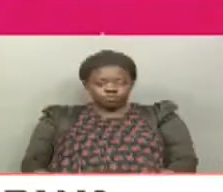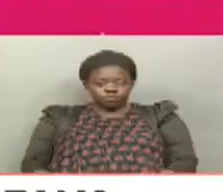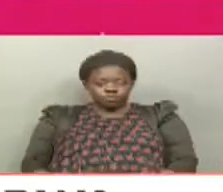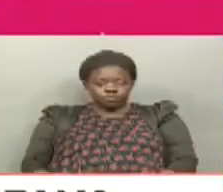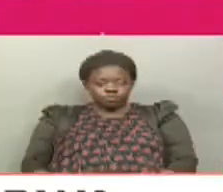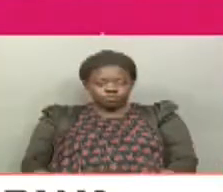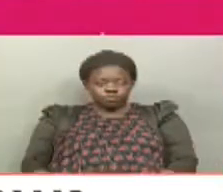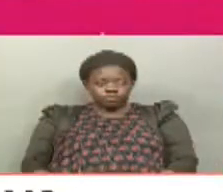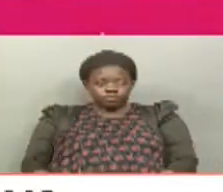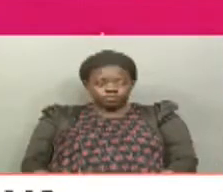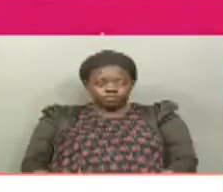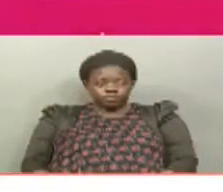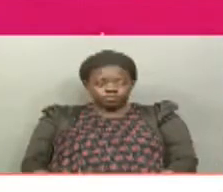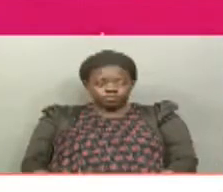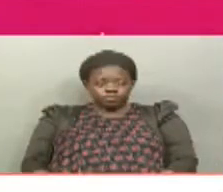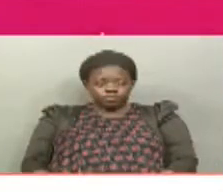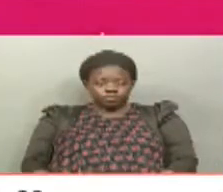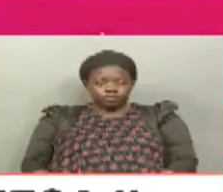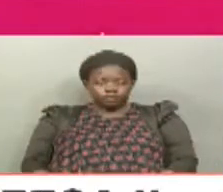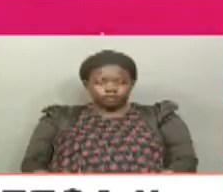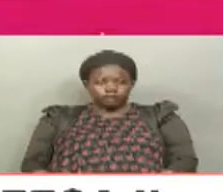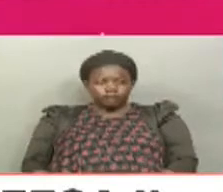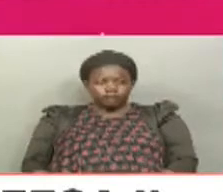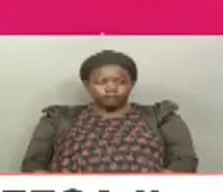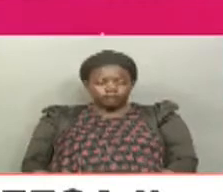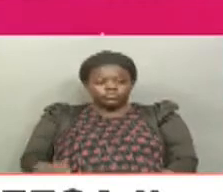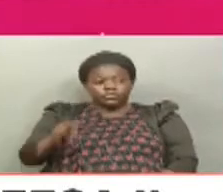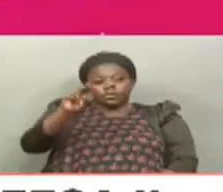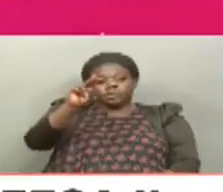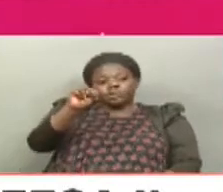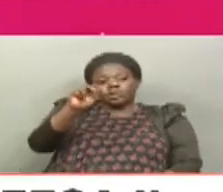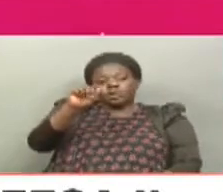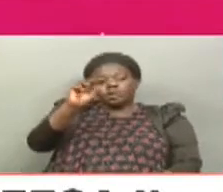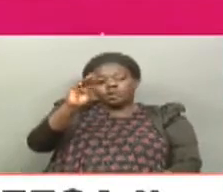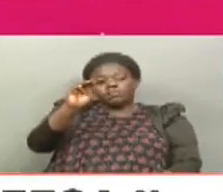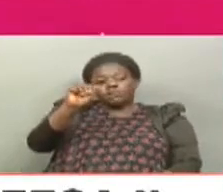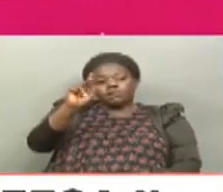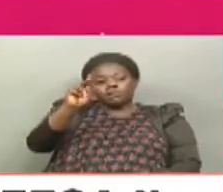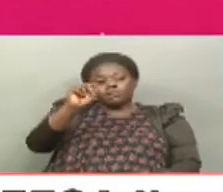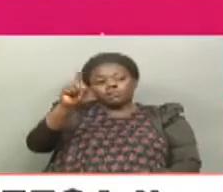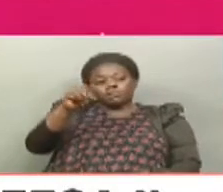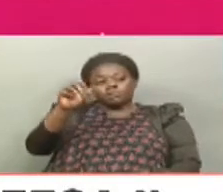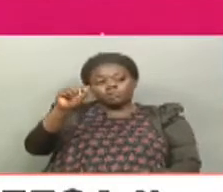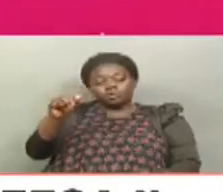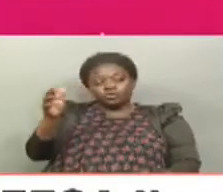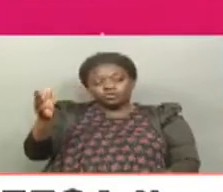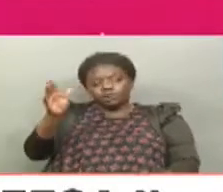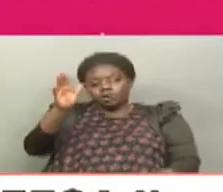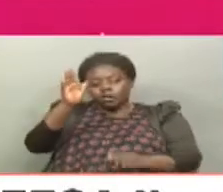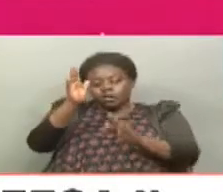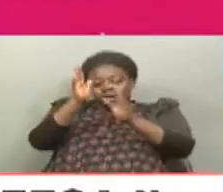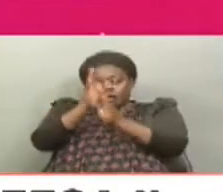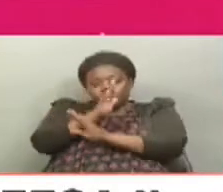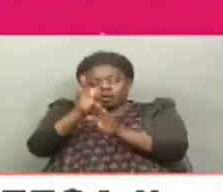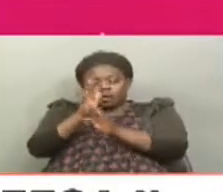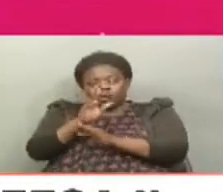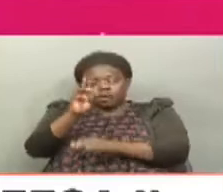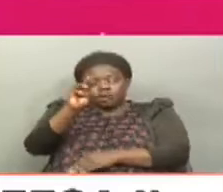Safe and healthy. Hale, hateye omuzira n'abakoza Angelina yakweka Ssekabaka Edward Muteesa